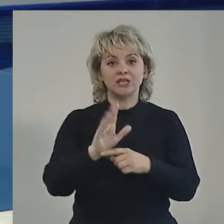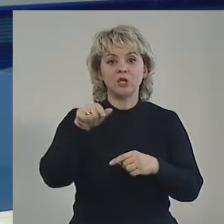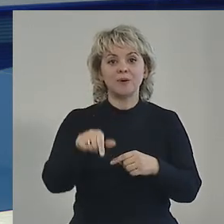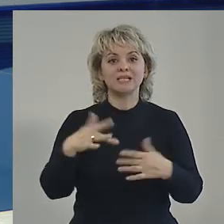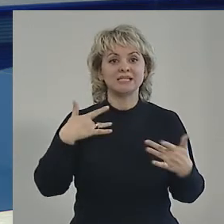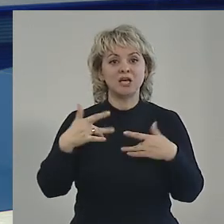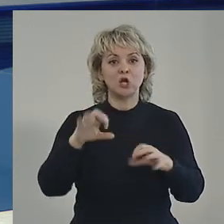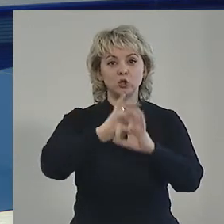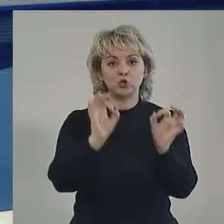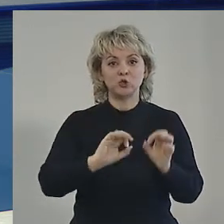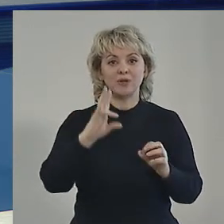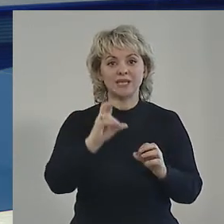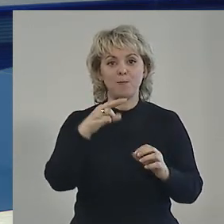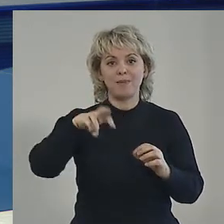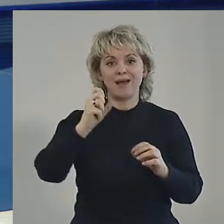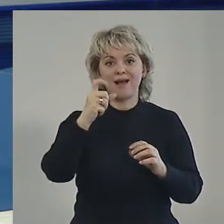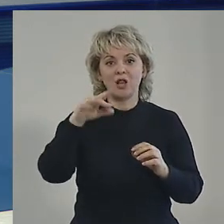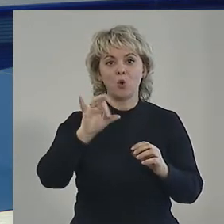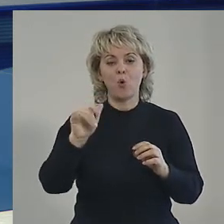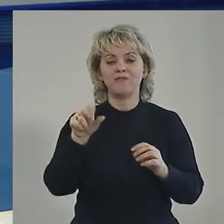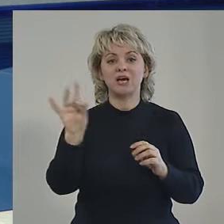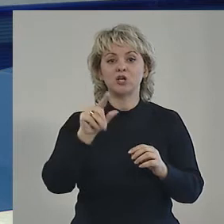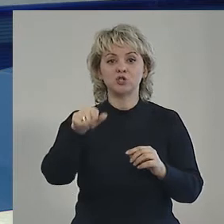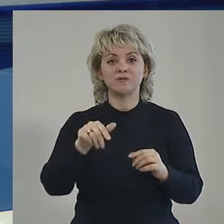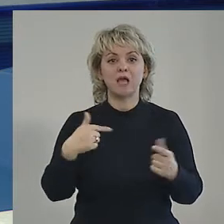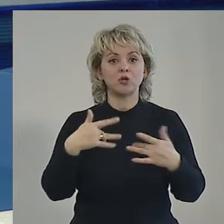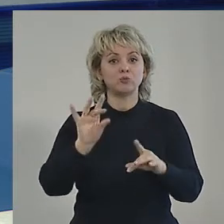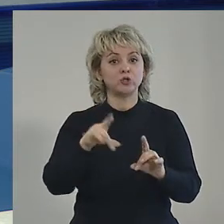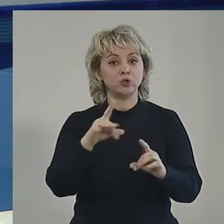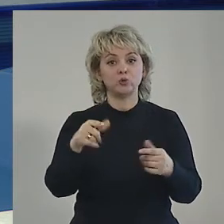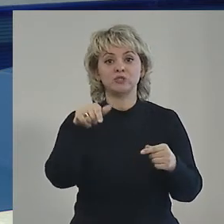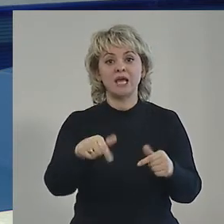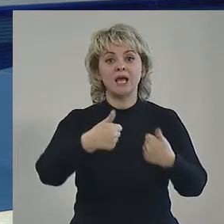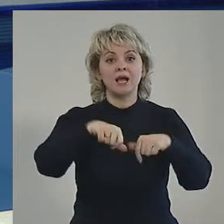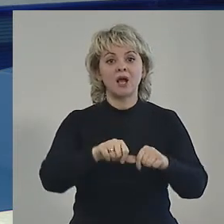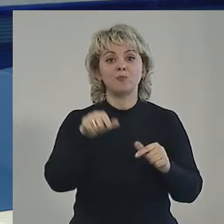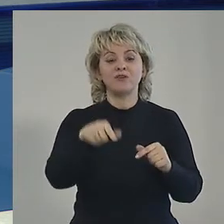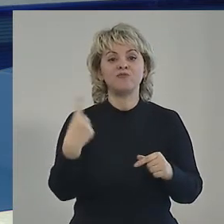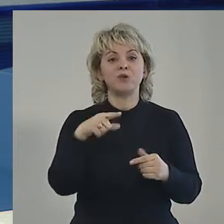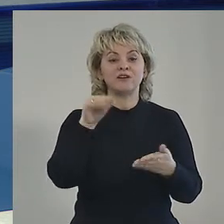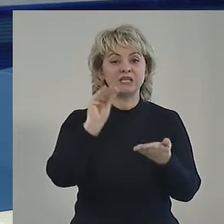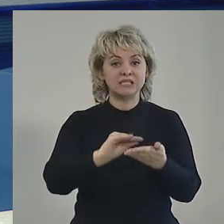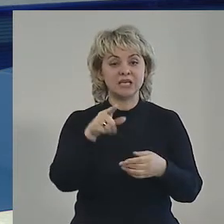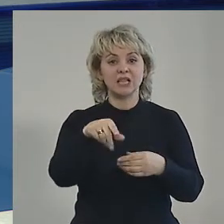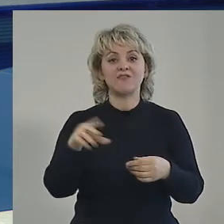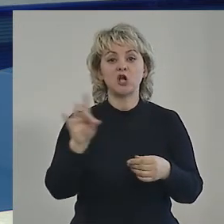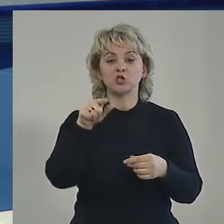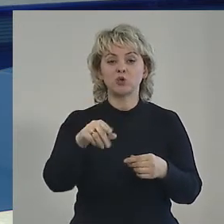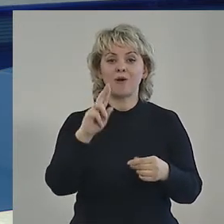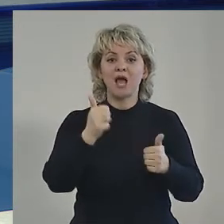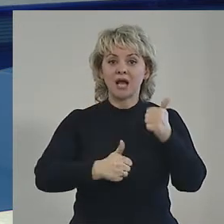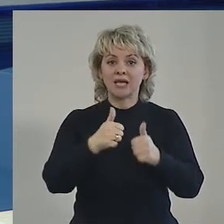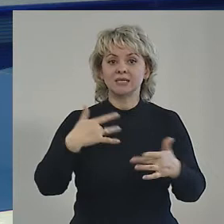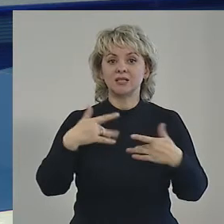кинематографического и театрального искусства Никиты Михалкова ростовским актерам не нужен. Сегодня комиссия Академии впервые устроила в Донской столице